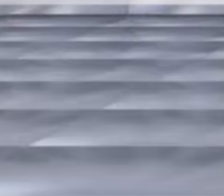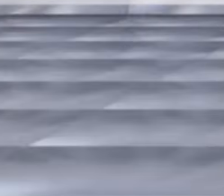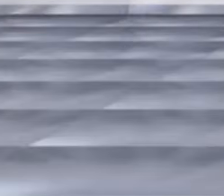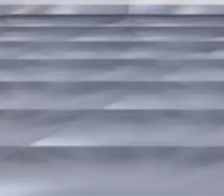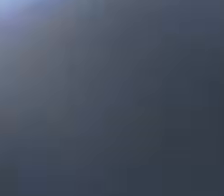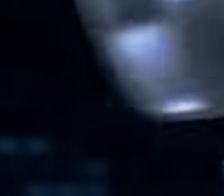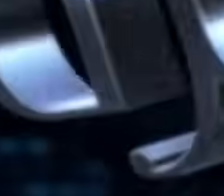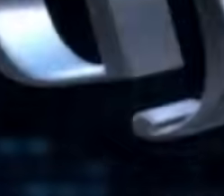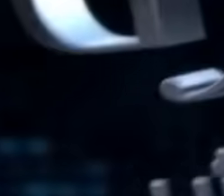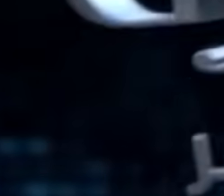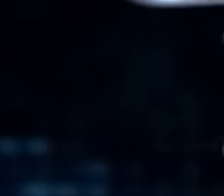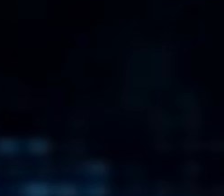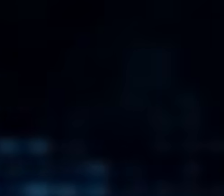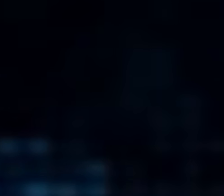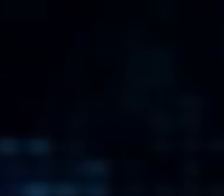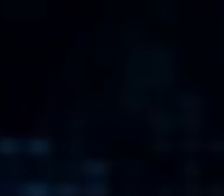مصر.